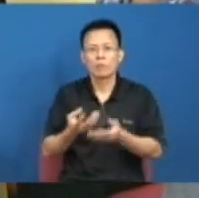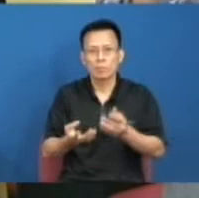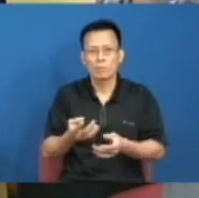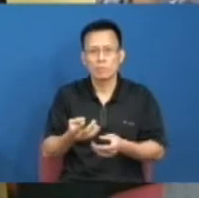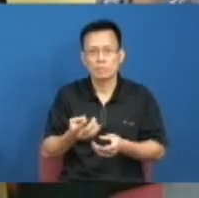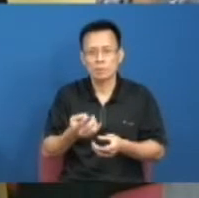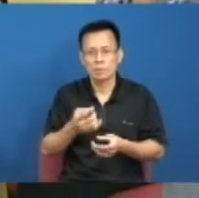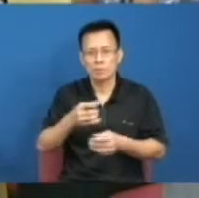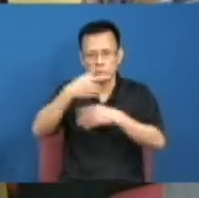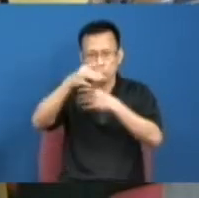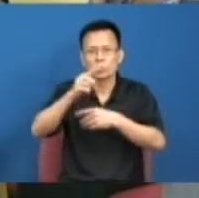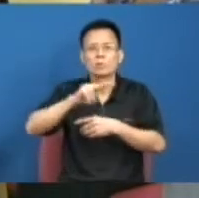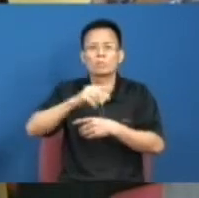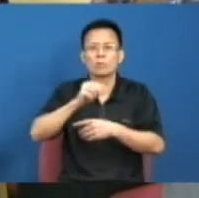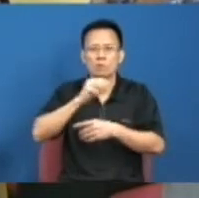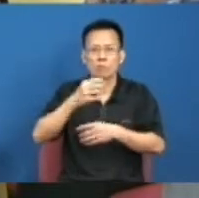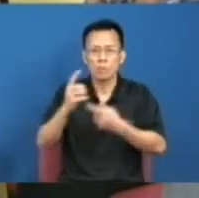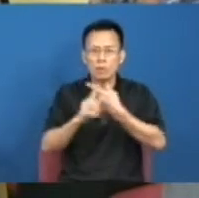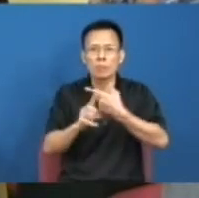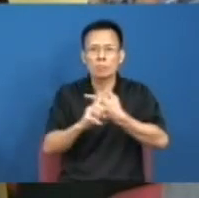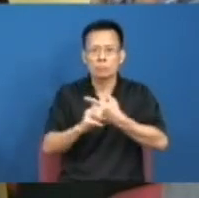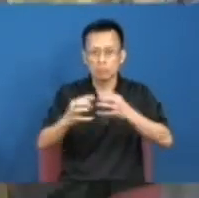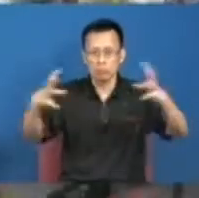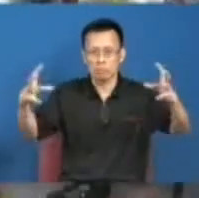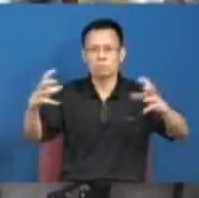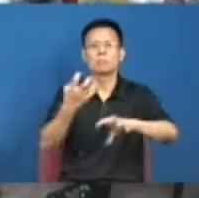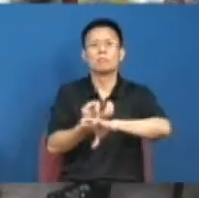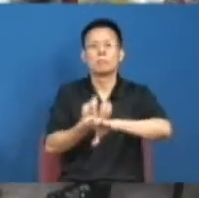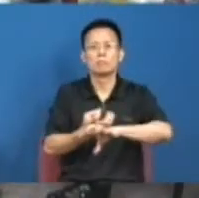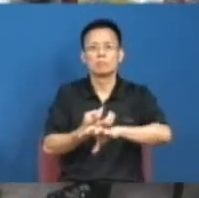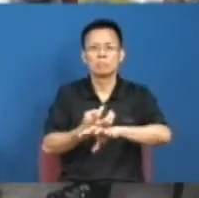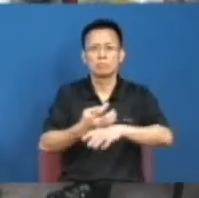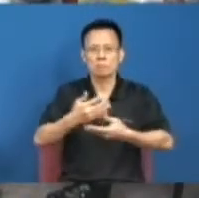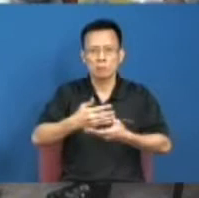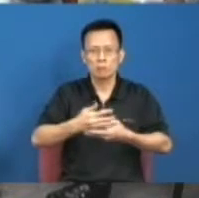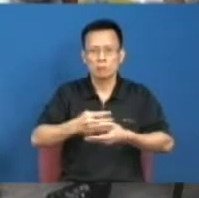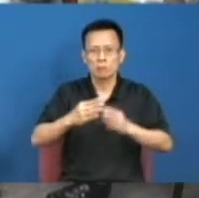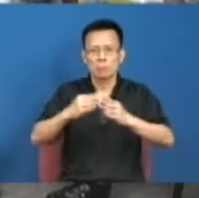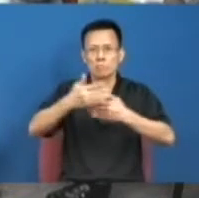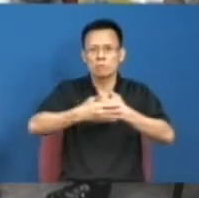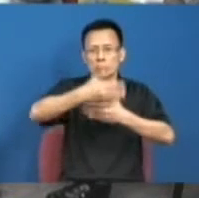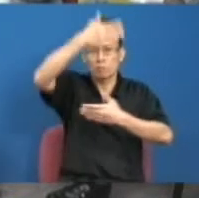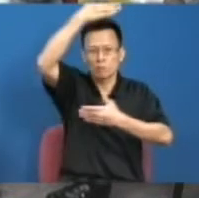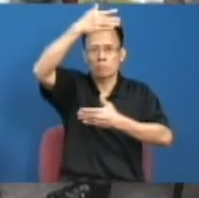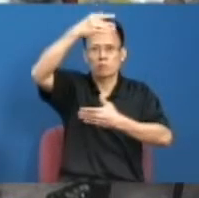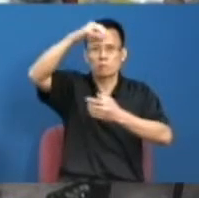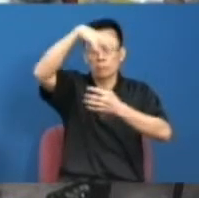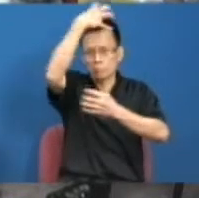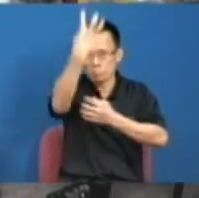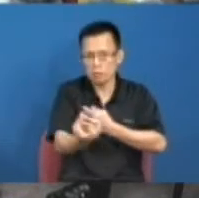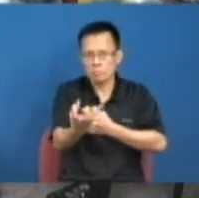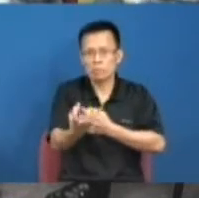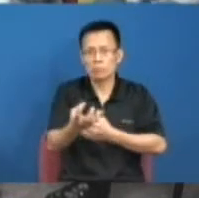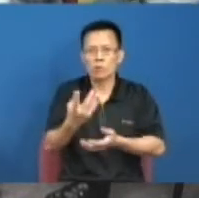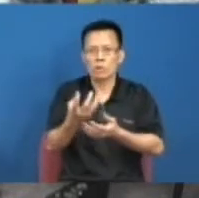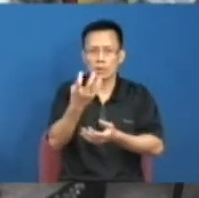險性。可以想像到一嚿咁嘅 size 嘅石屎咧，喺個外牆度跌落嚟嘅話咧，如果係都唔好話去到